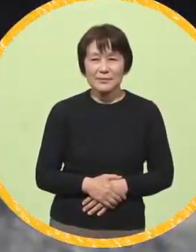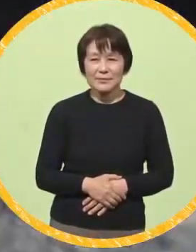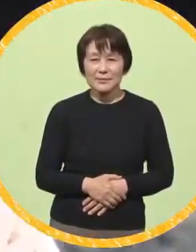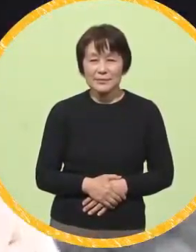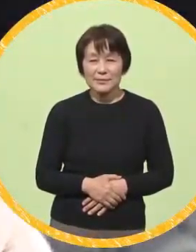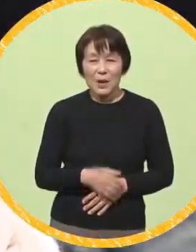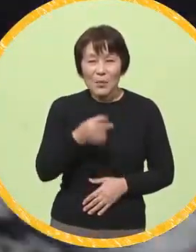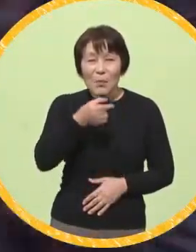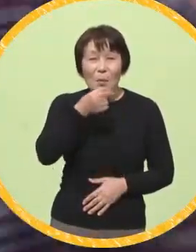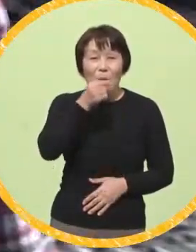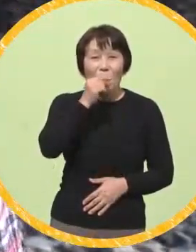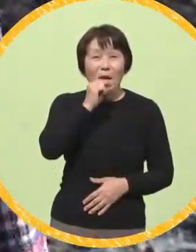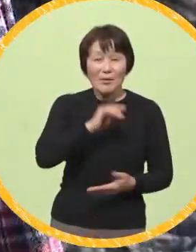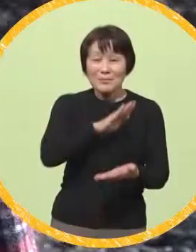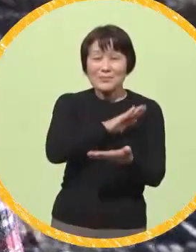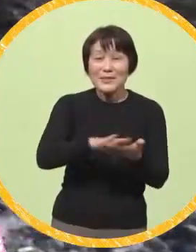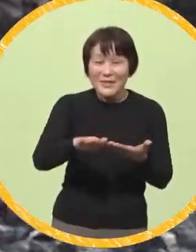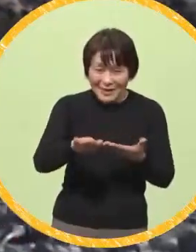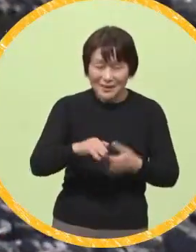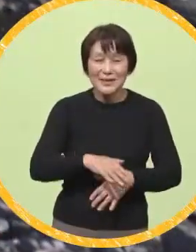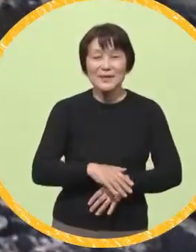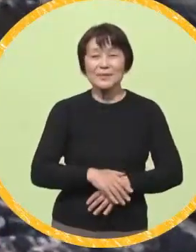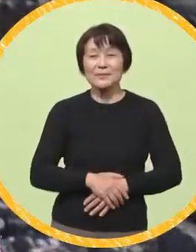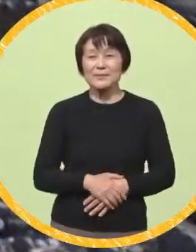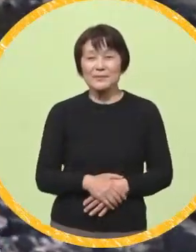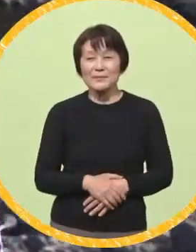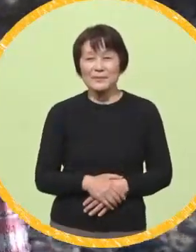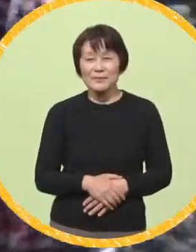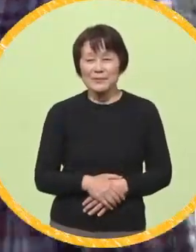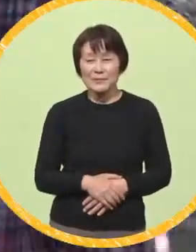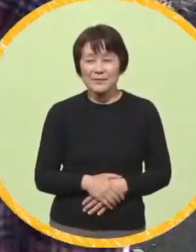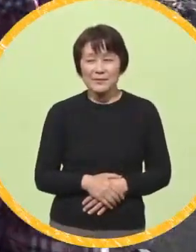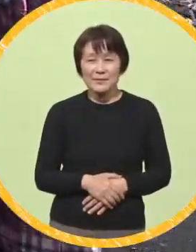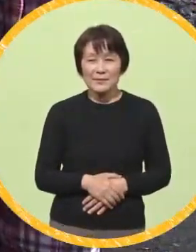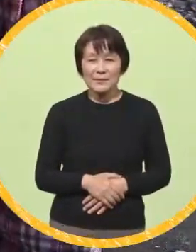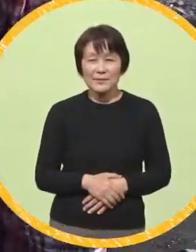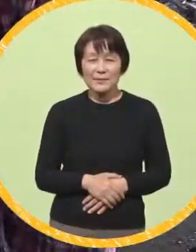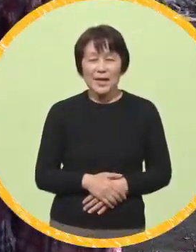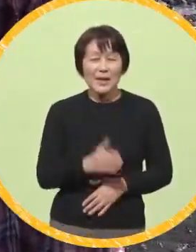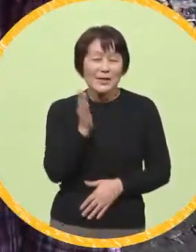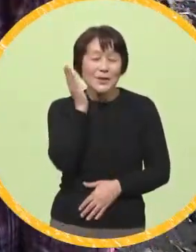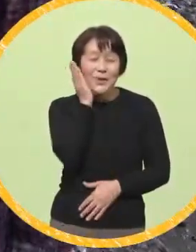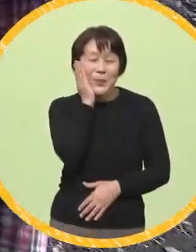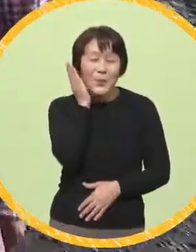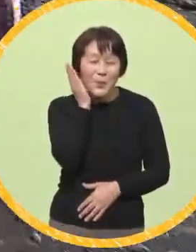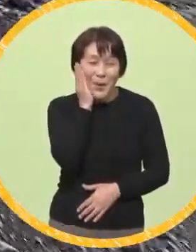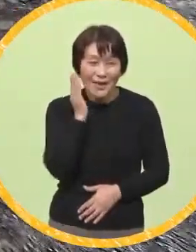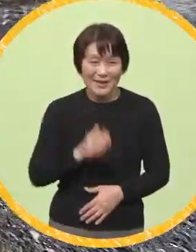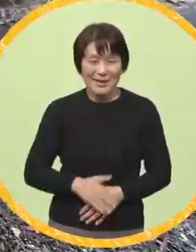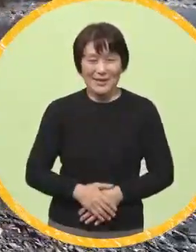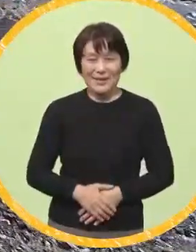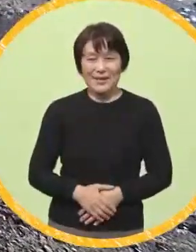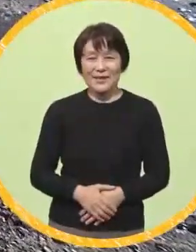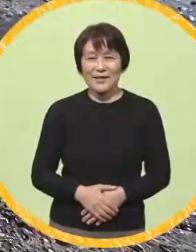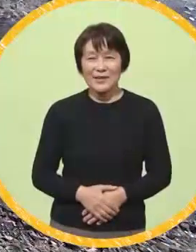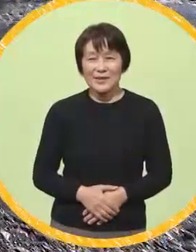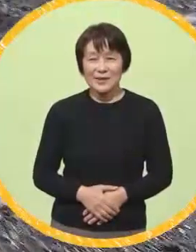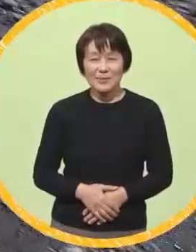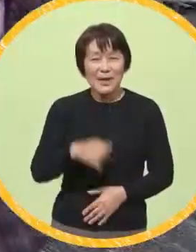うん、いきますね。 一気です。 うまい。いや、 美味しいです。 で、これ